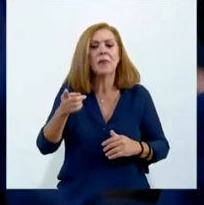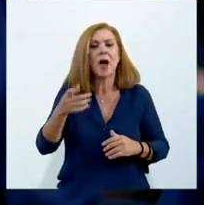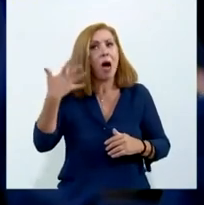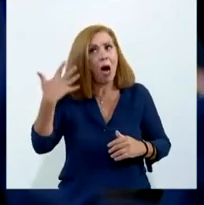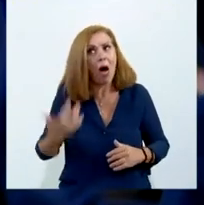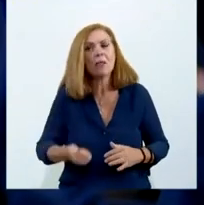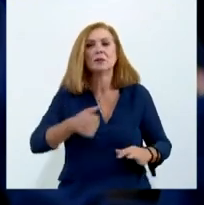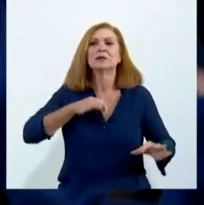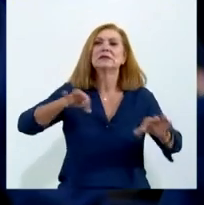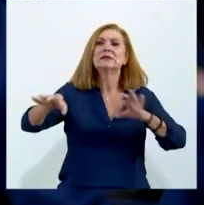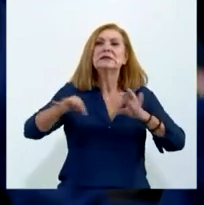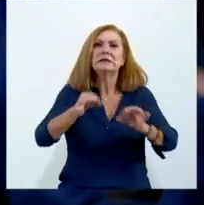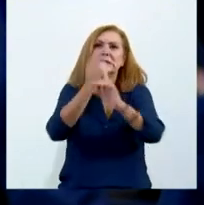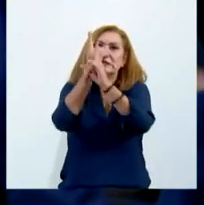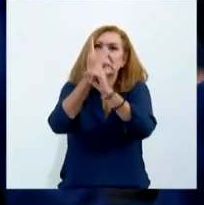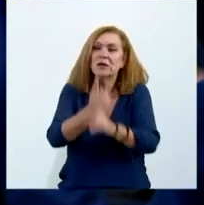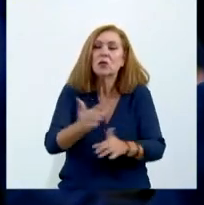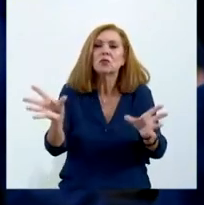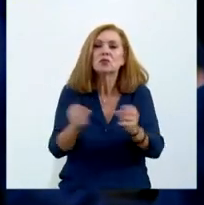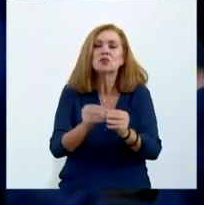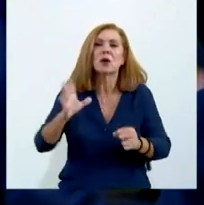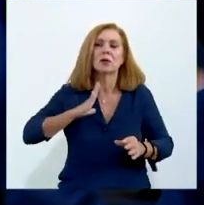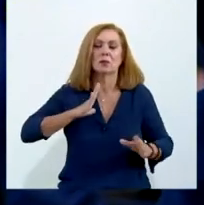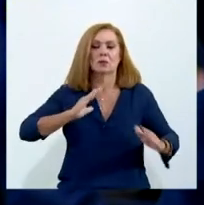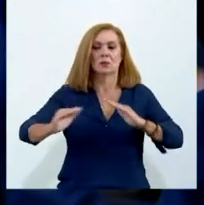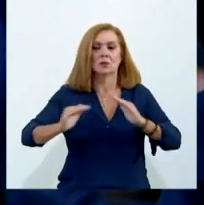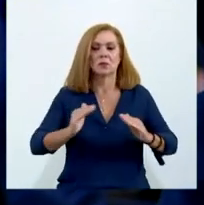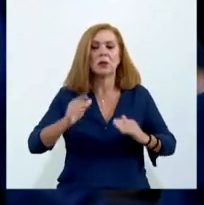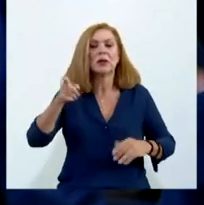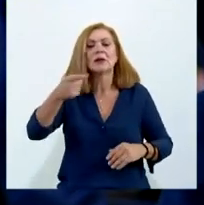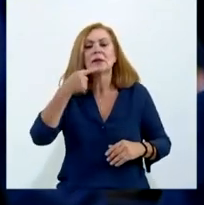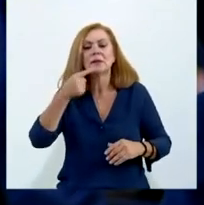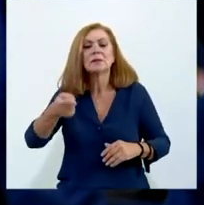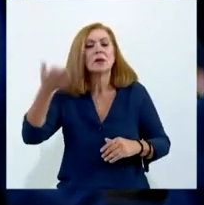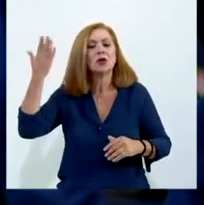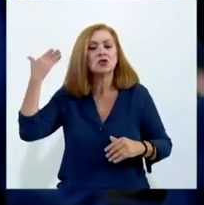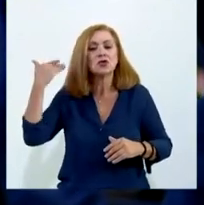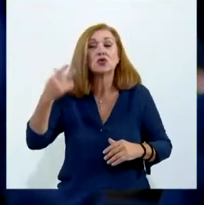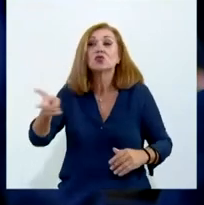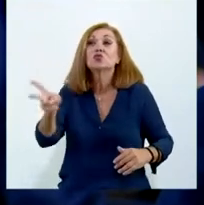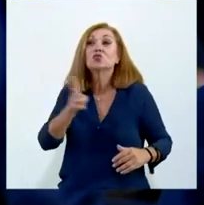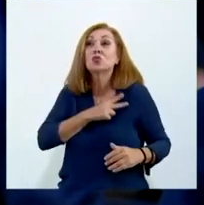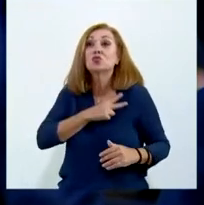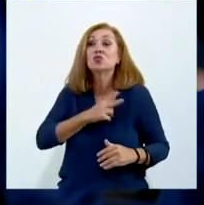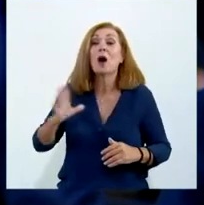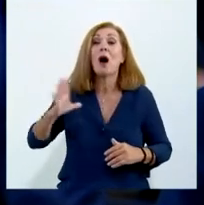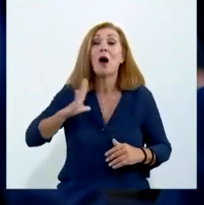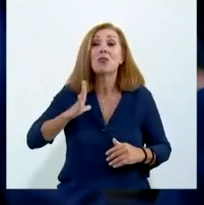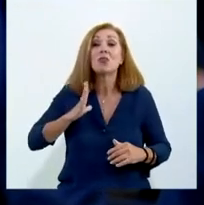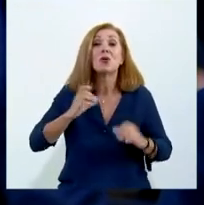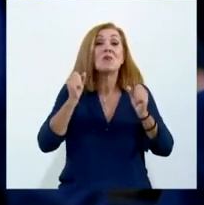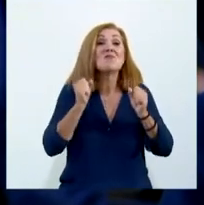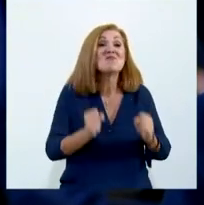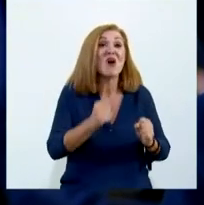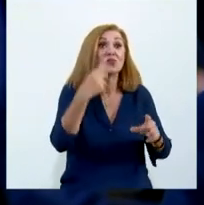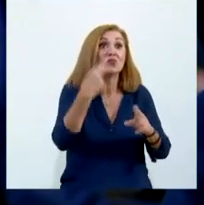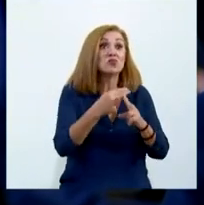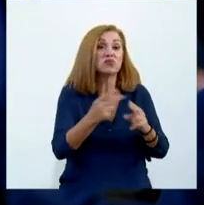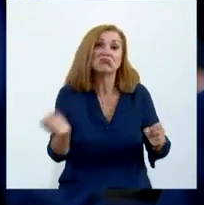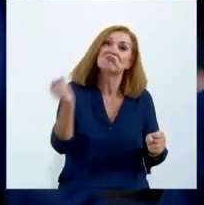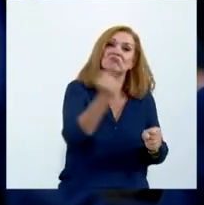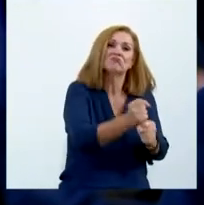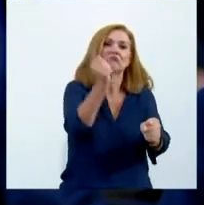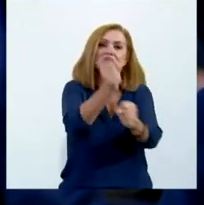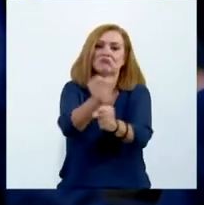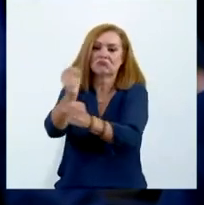συγκροτημένο σχέδιο για την πολιτική προστασία. Είχατε πει τότε ότι θα τοποθετήσετε τους πιο κατάλληλους ανθρώπους στις κρίσιμες αυτές θέσεις.